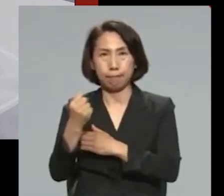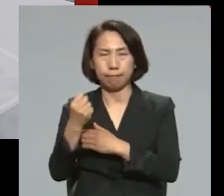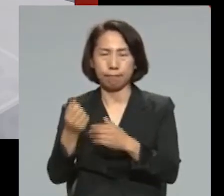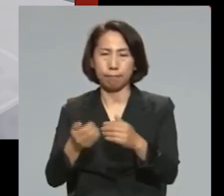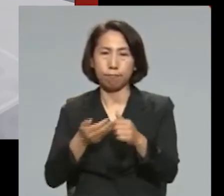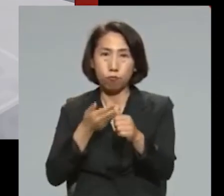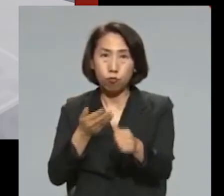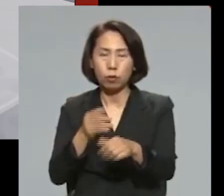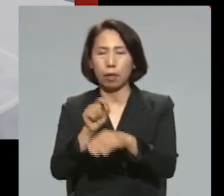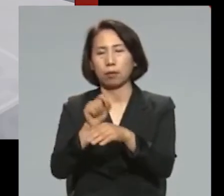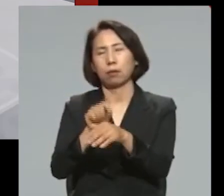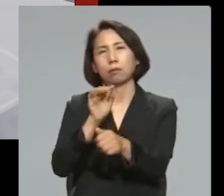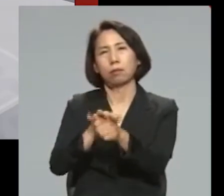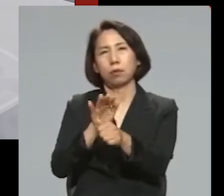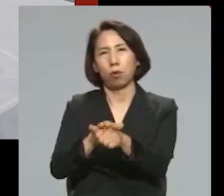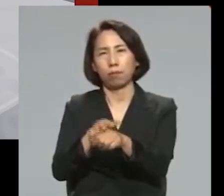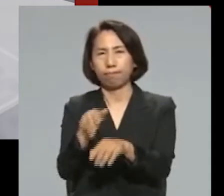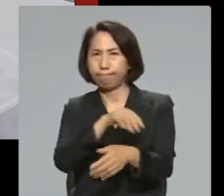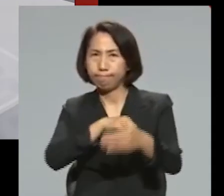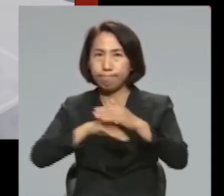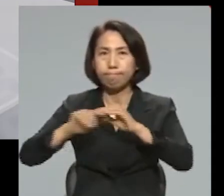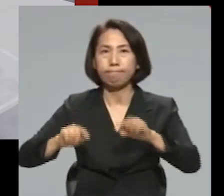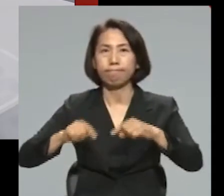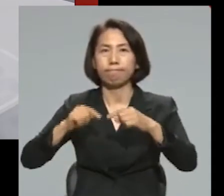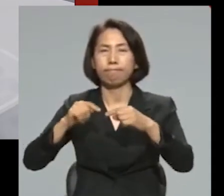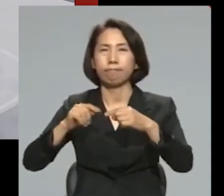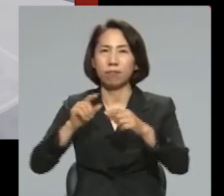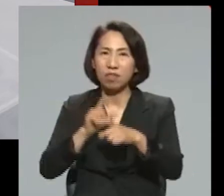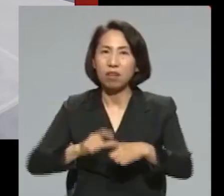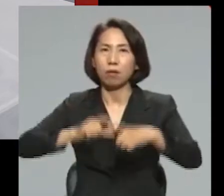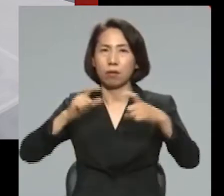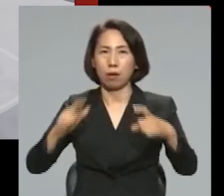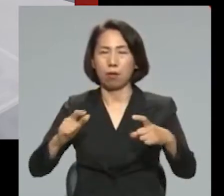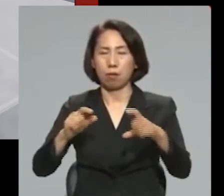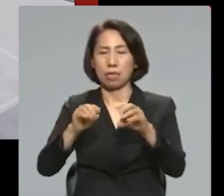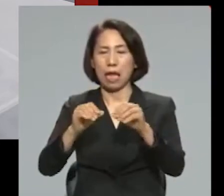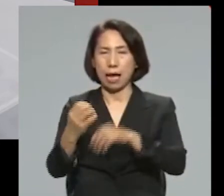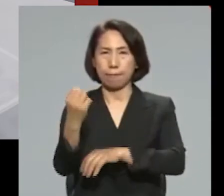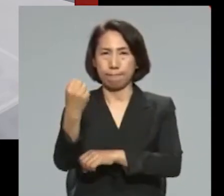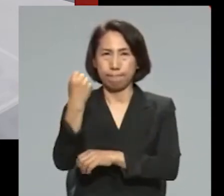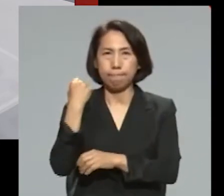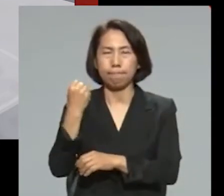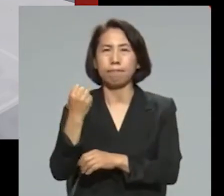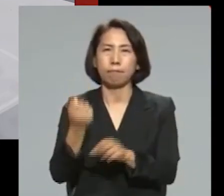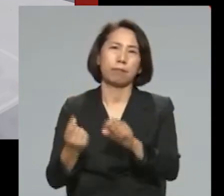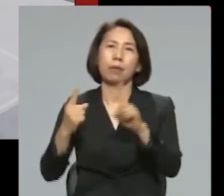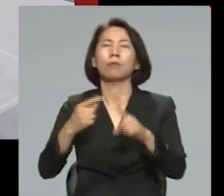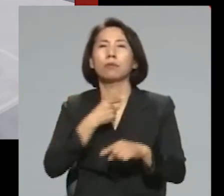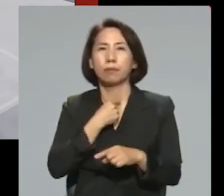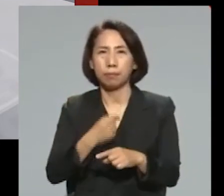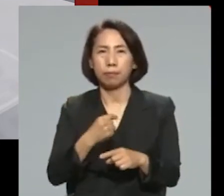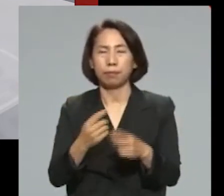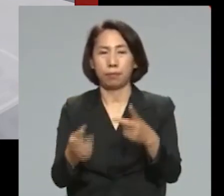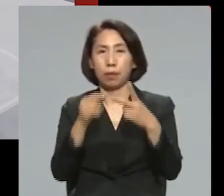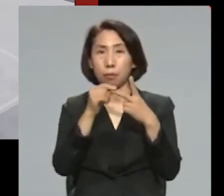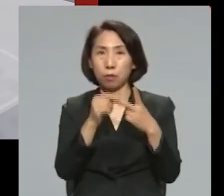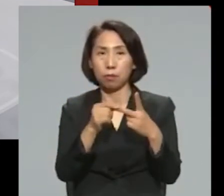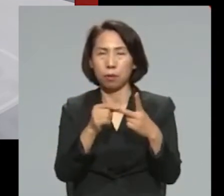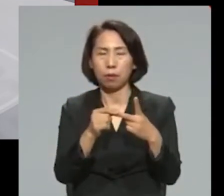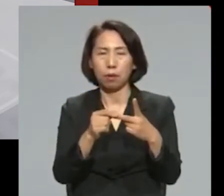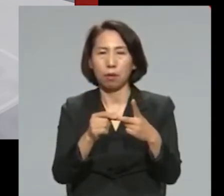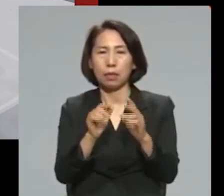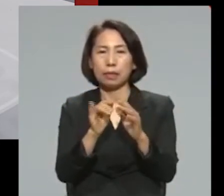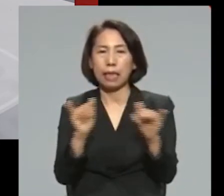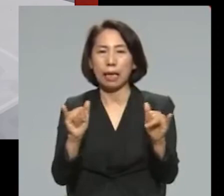행정 지원을 적극 확대해서 토양의 기반을 튼튼하게 할 계획입니다. 두 번째는 원활한